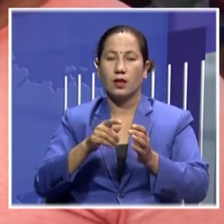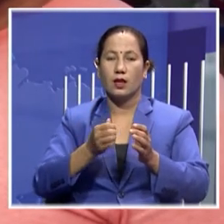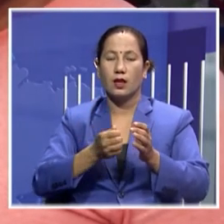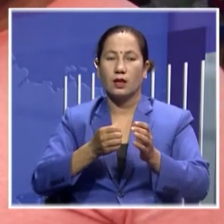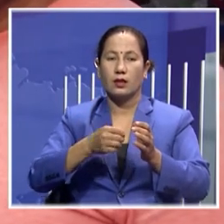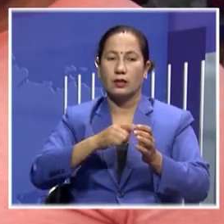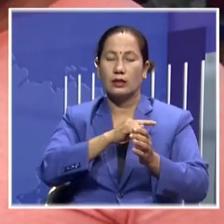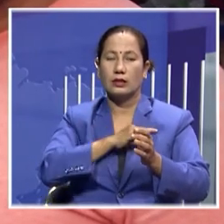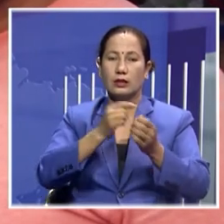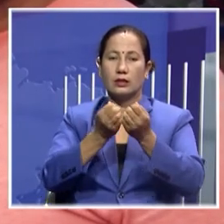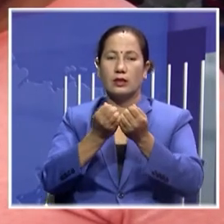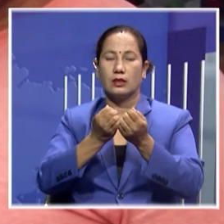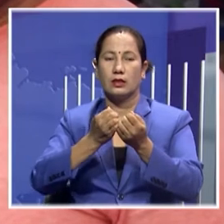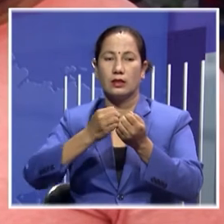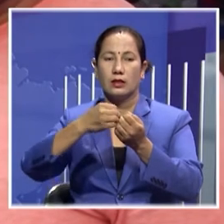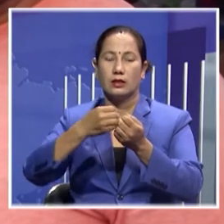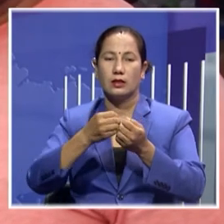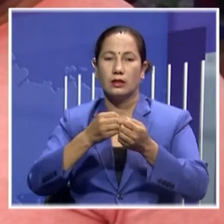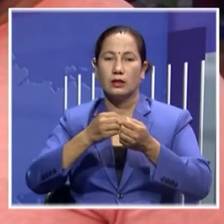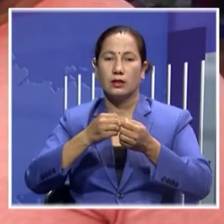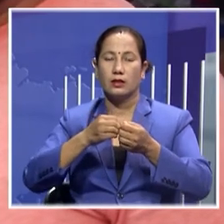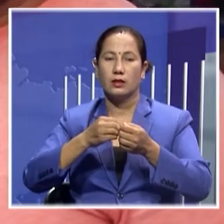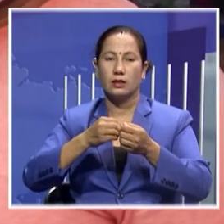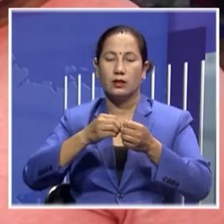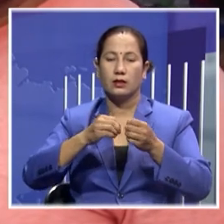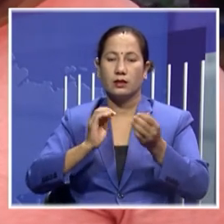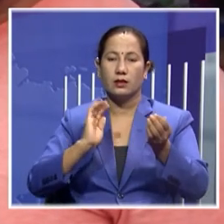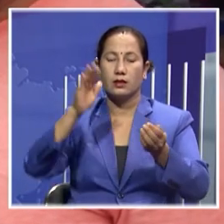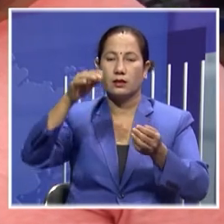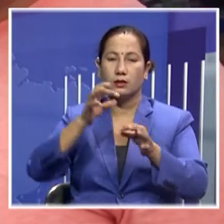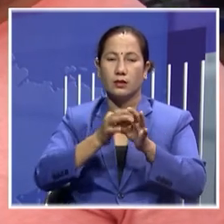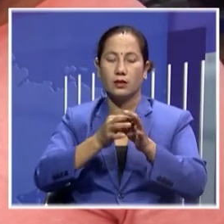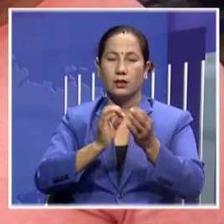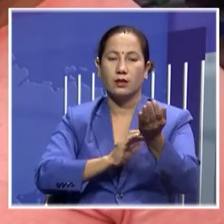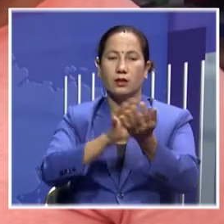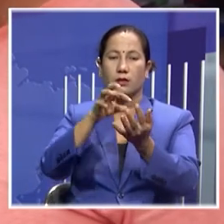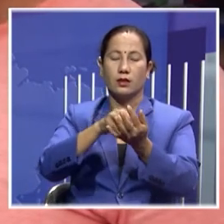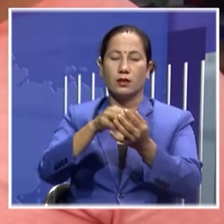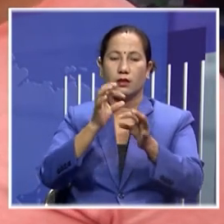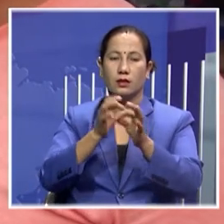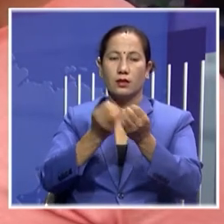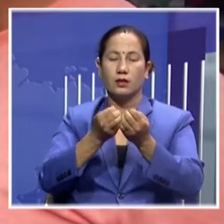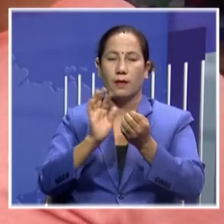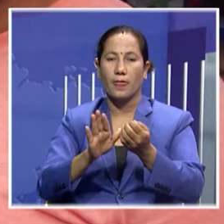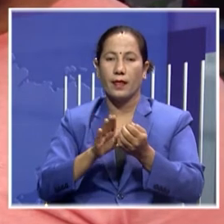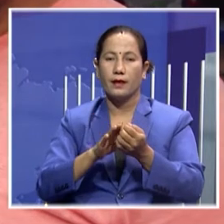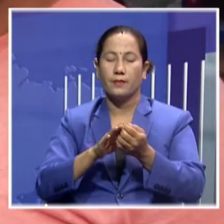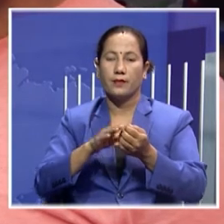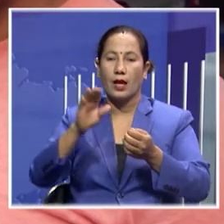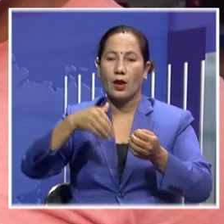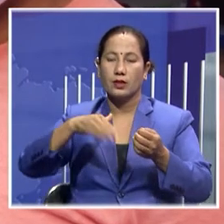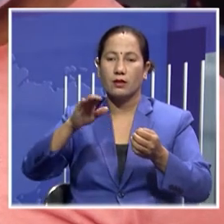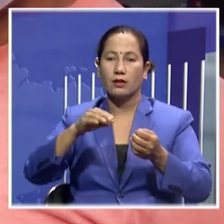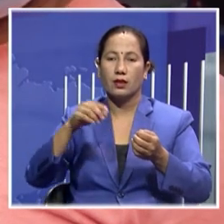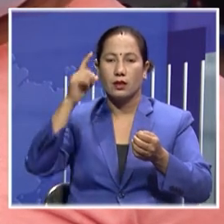अनि त्यसमाथि गाउँबाट आउनेहरू जिपहरू हुन्छ, त्यसलाई चाहिँ एउटा चाहिँ व्यवस्थित तरिकाले एउटा पार्किङको व्यवस्था गर्न सकियो भने आवत जावतलाई